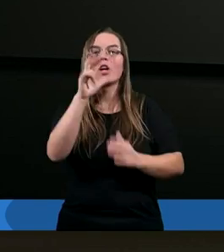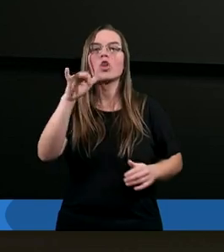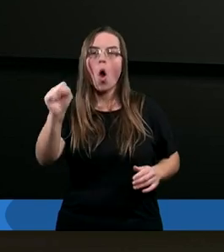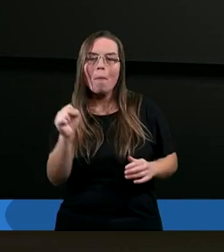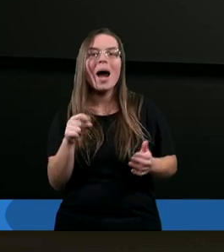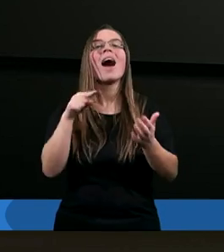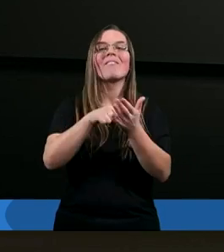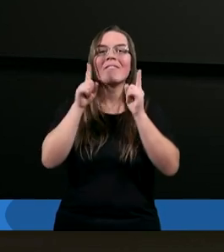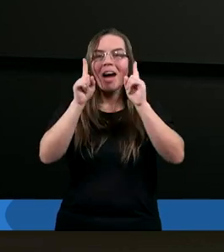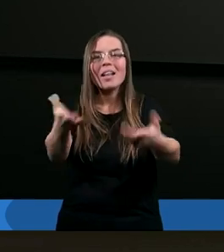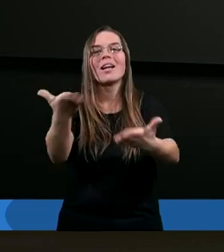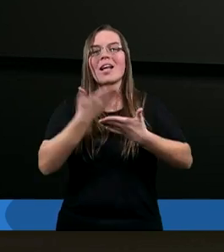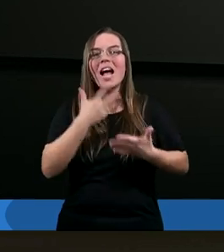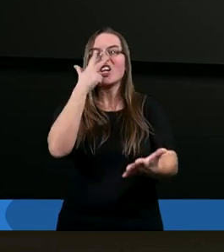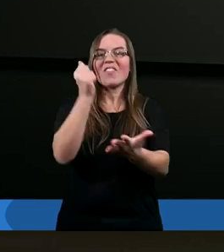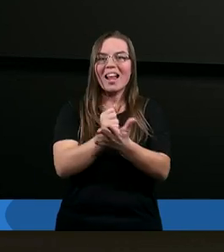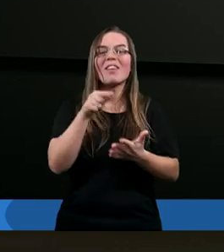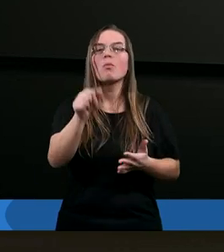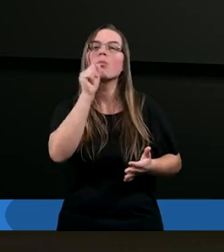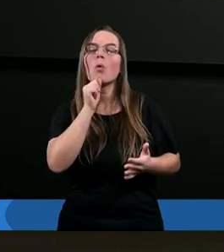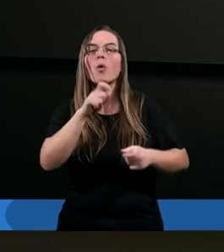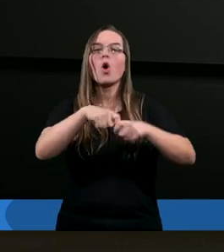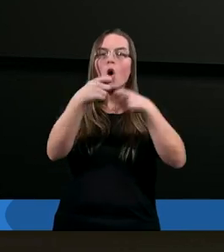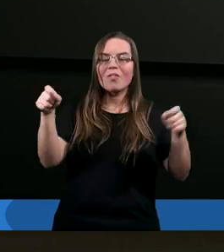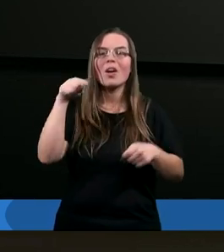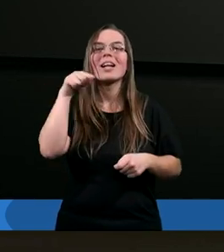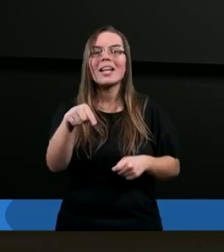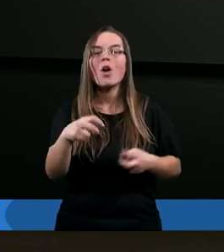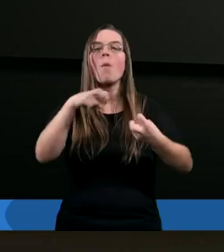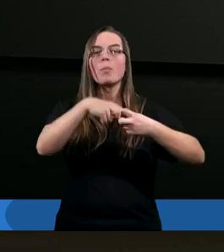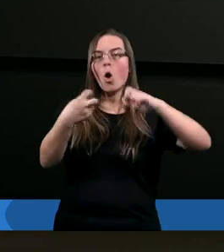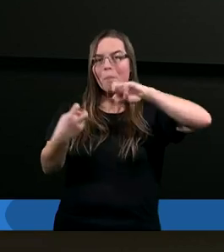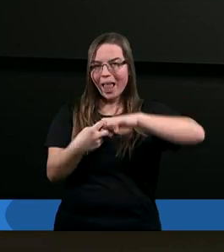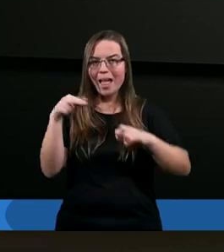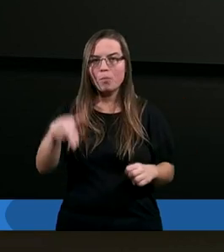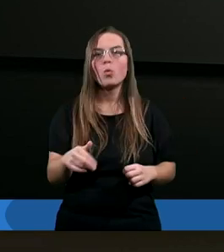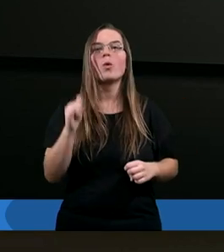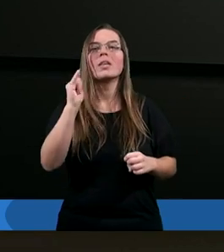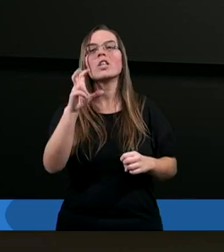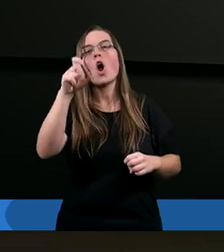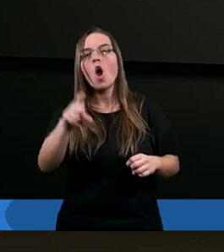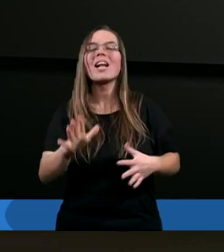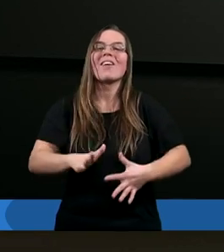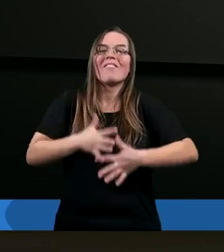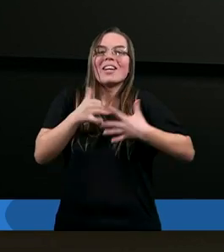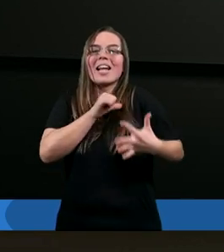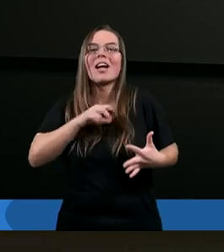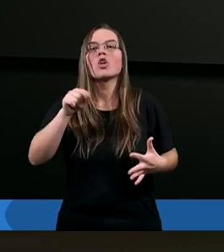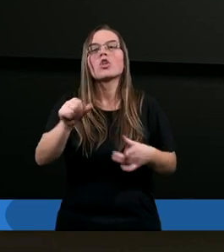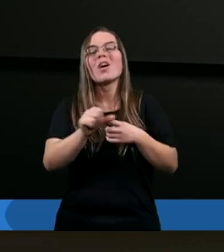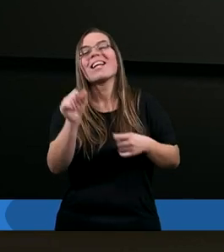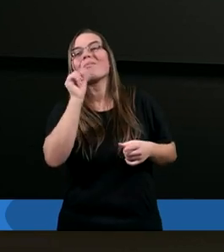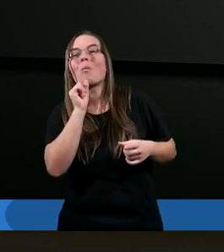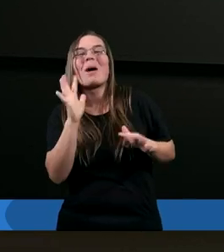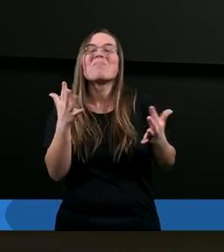rzeczywiście daje świadectwo takiej próby rozwiązania tego problemu, chociaż wydaje się, że jest to próba